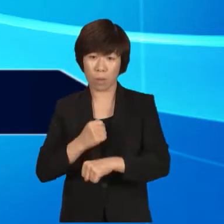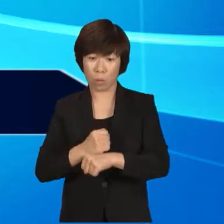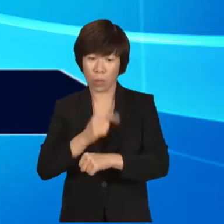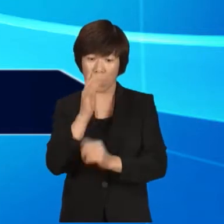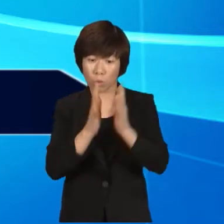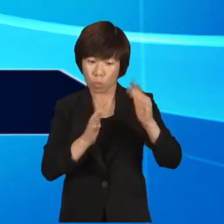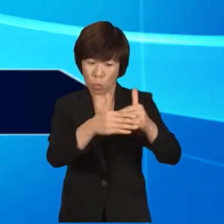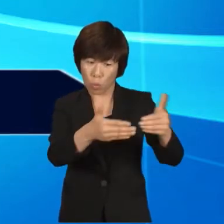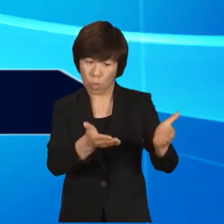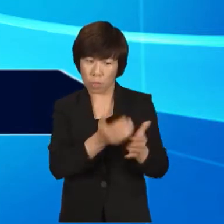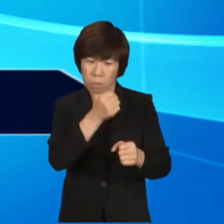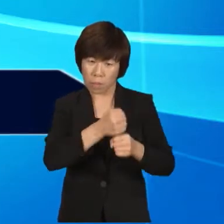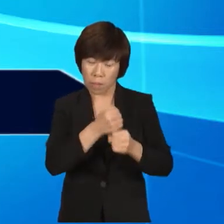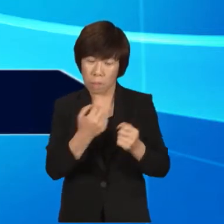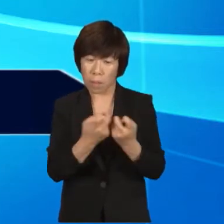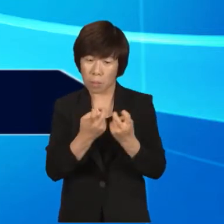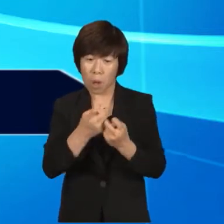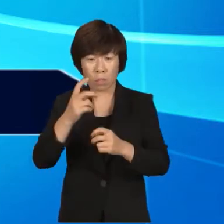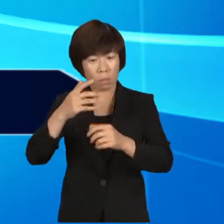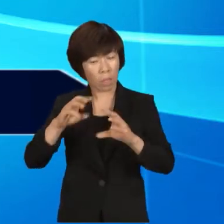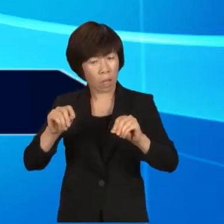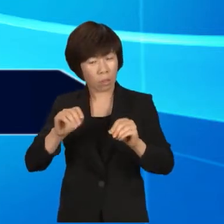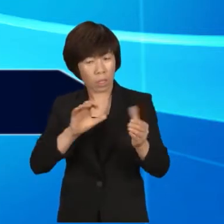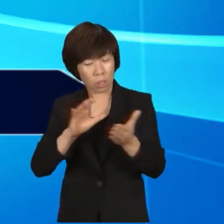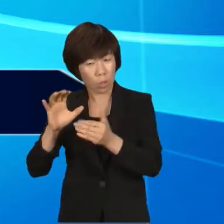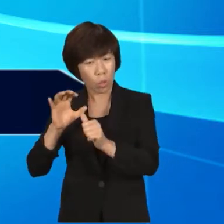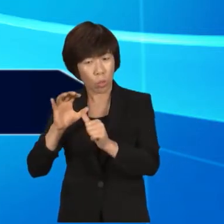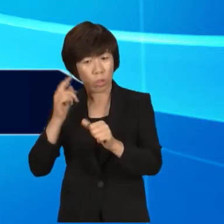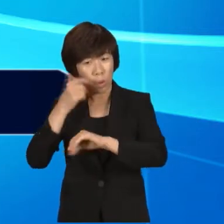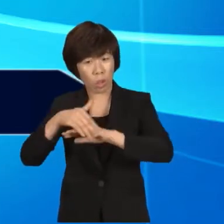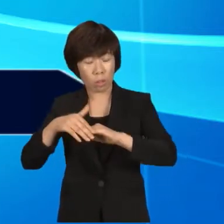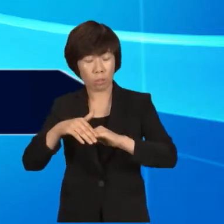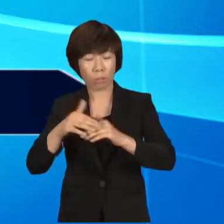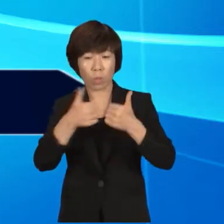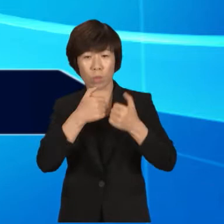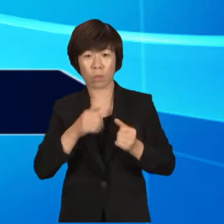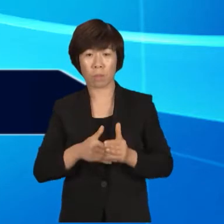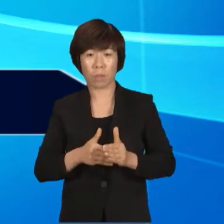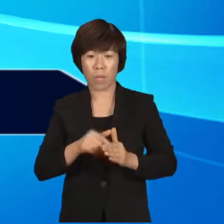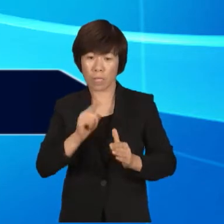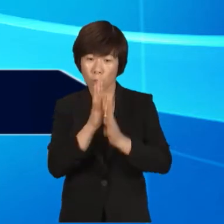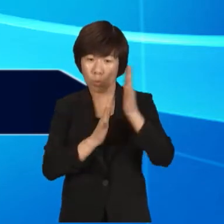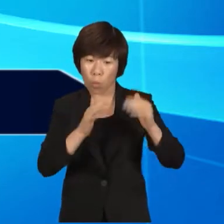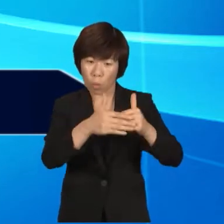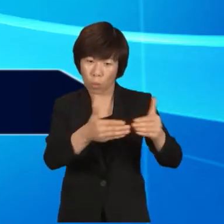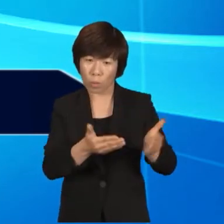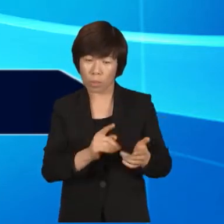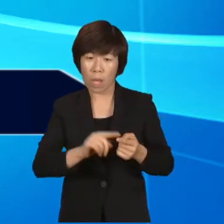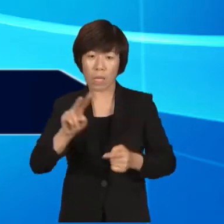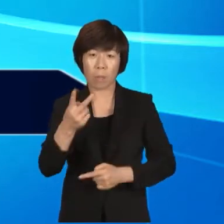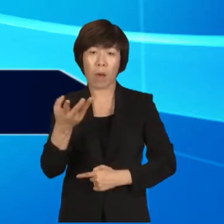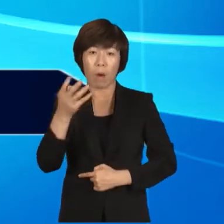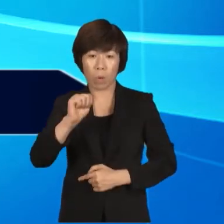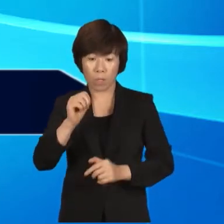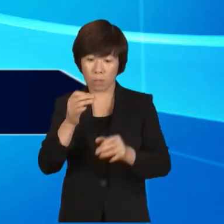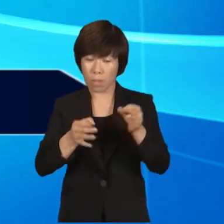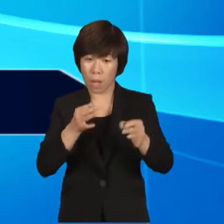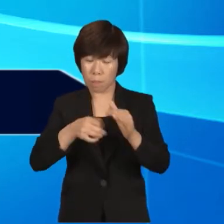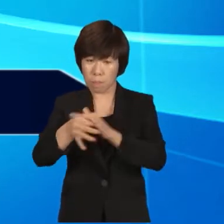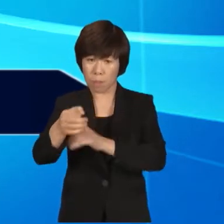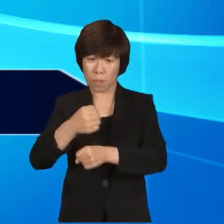수목원의 개발 방향과 토지 이용 계획 등을 논의했습니다. 울산 수목원 조성 사업은 200억 원의 사업비를